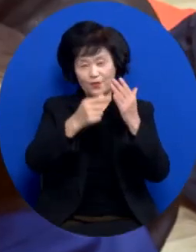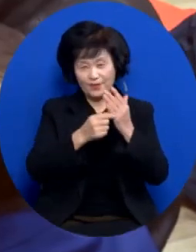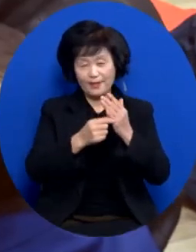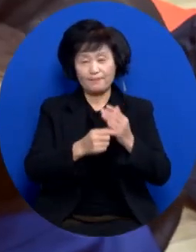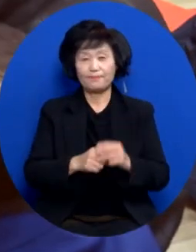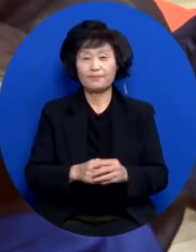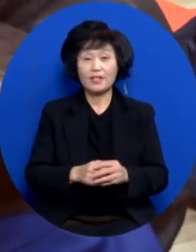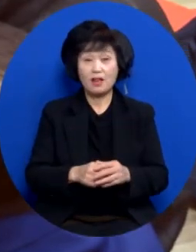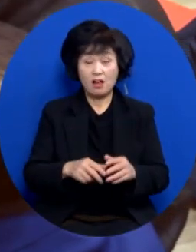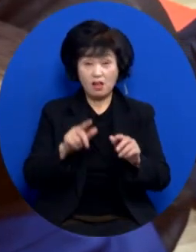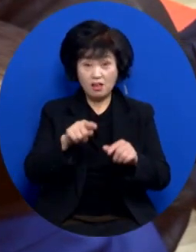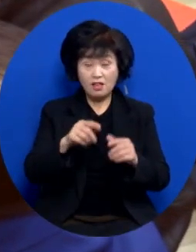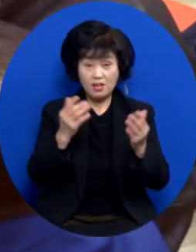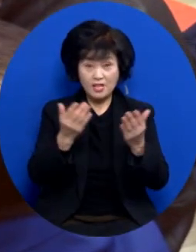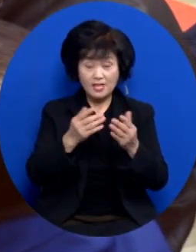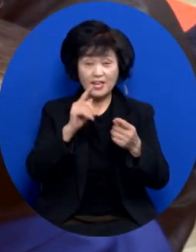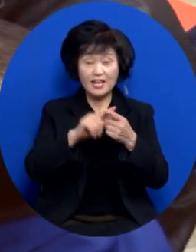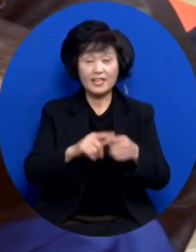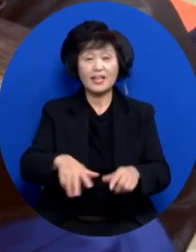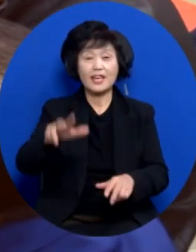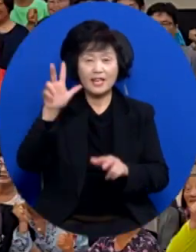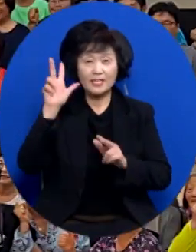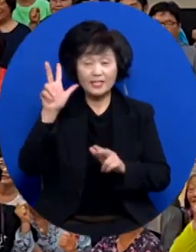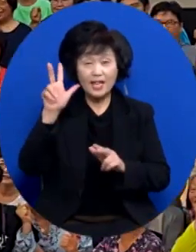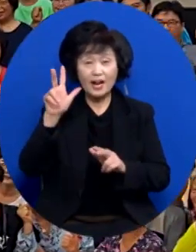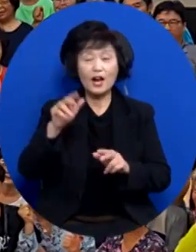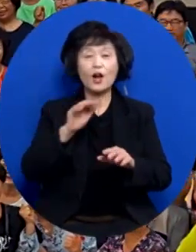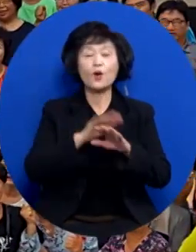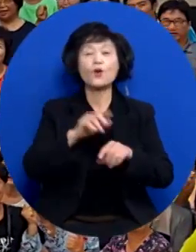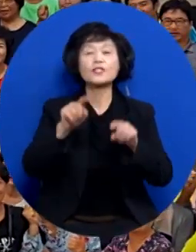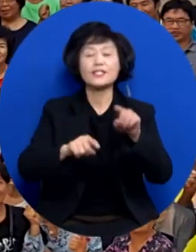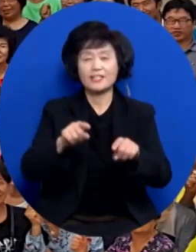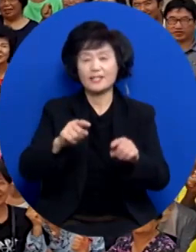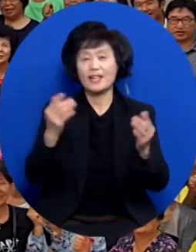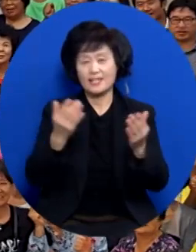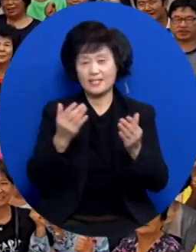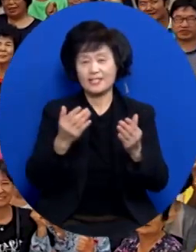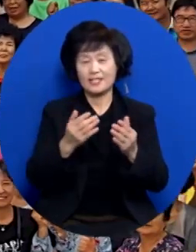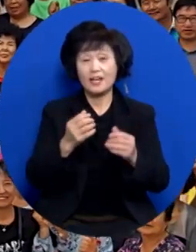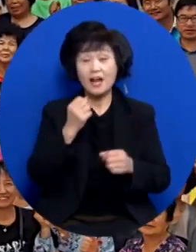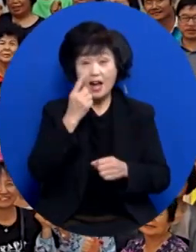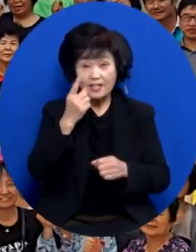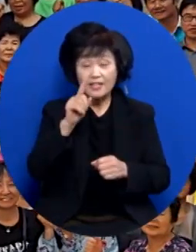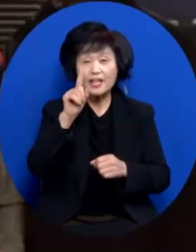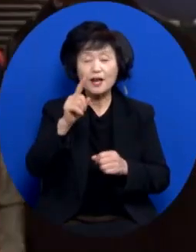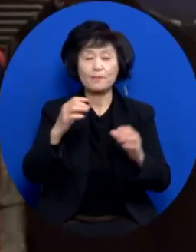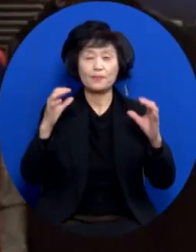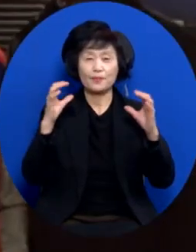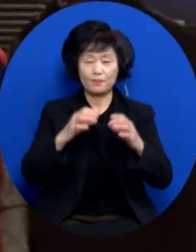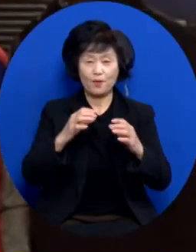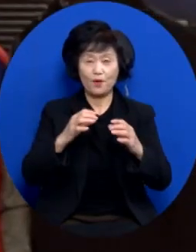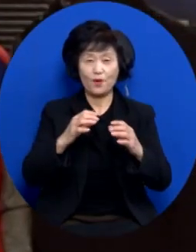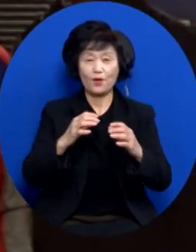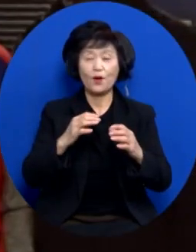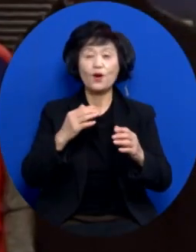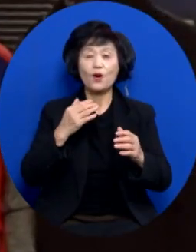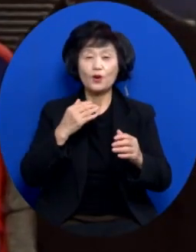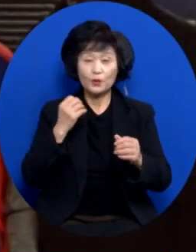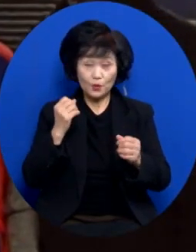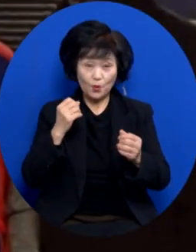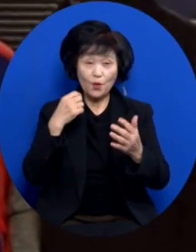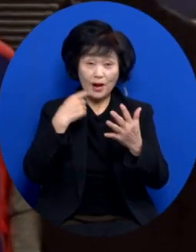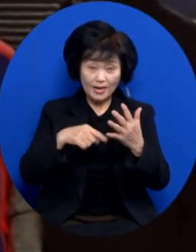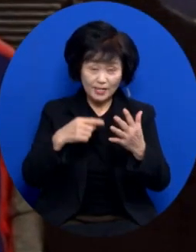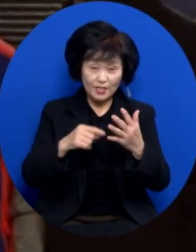서약하고 금서 목회 현장에서 실행하는 것입니다. 그리고 한 달에 한 번씩 모여서 제가 질책도 하고